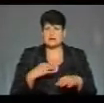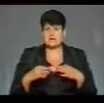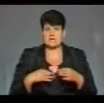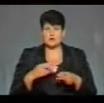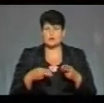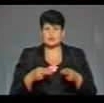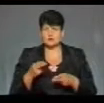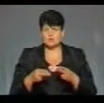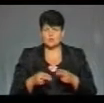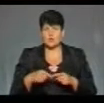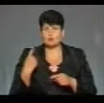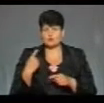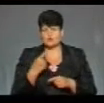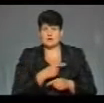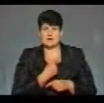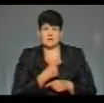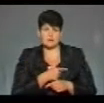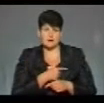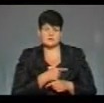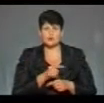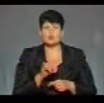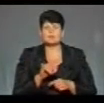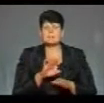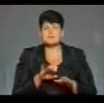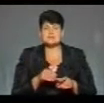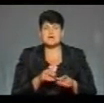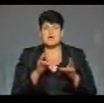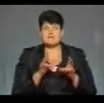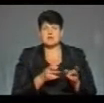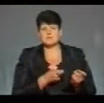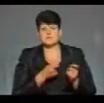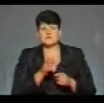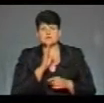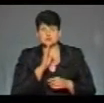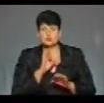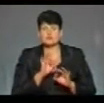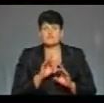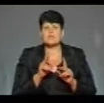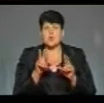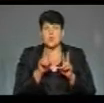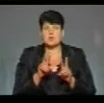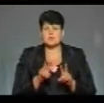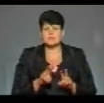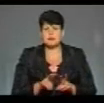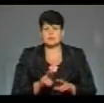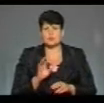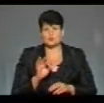Ігор Яворівський обласної університетської лікарні, куди після аварії доставили жінку, розповів, як оглядали